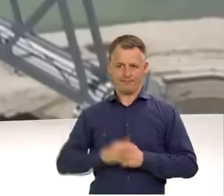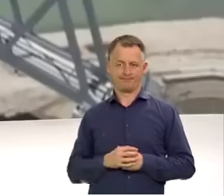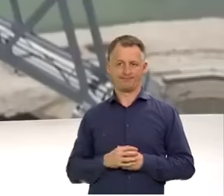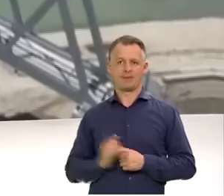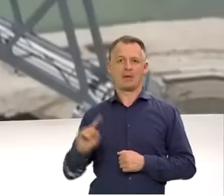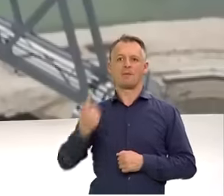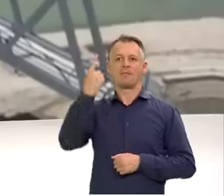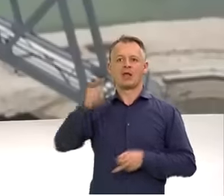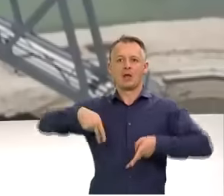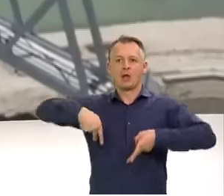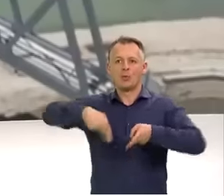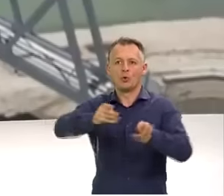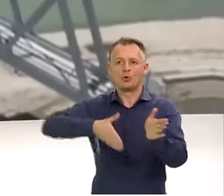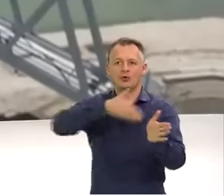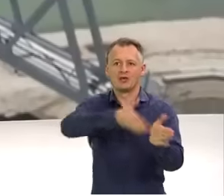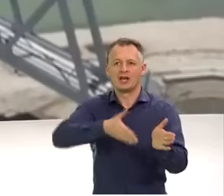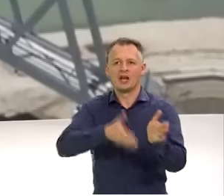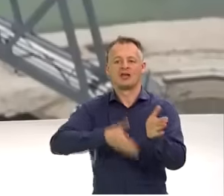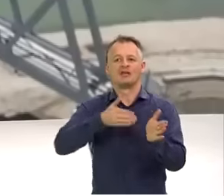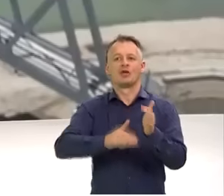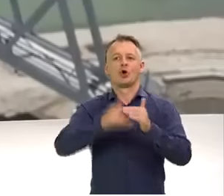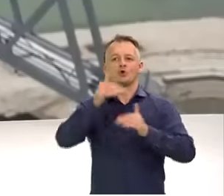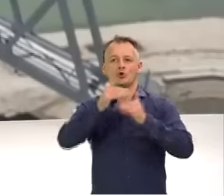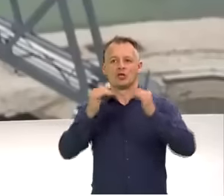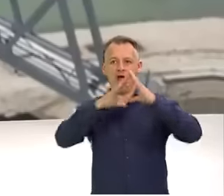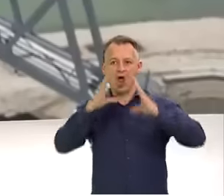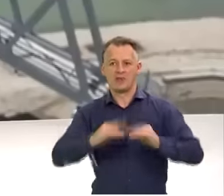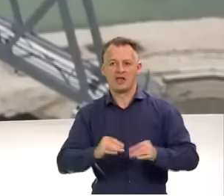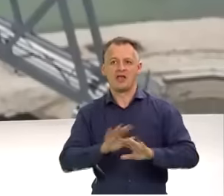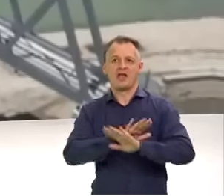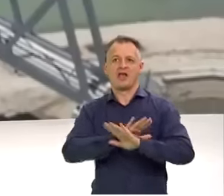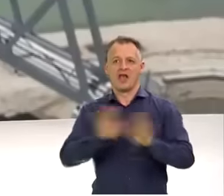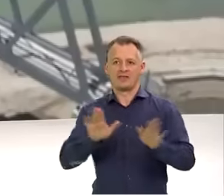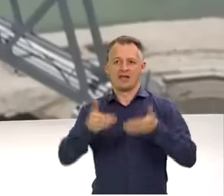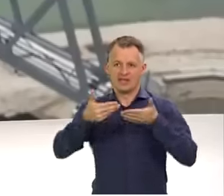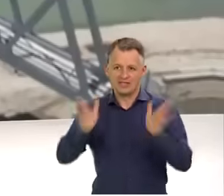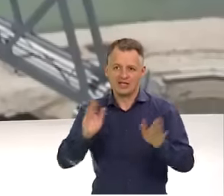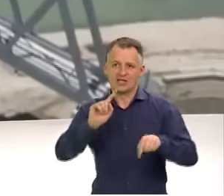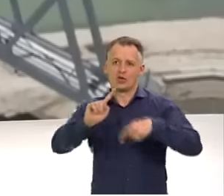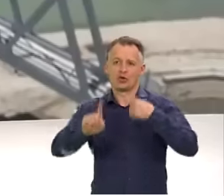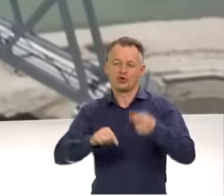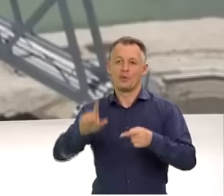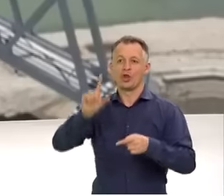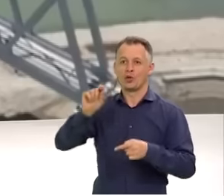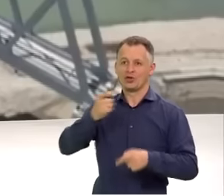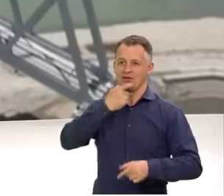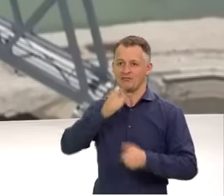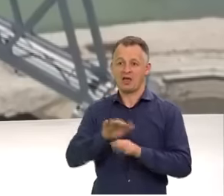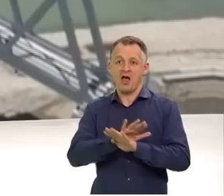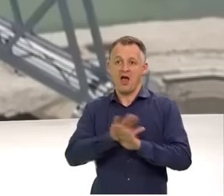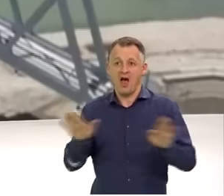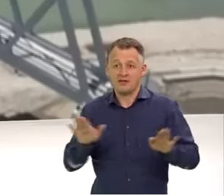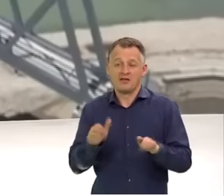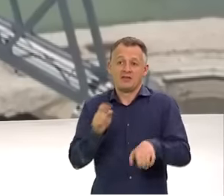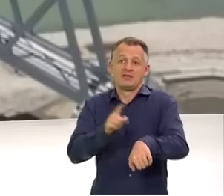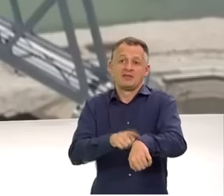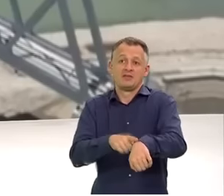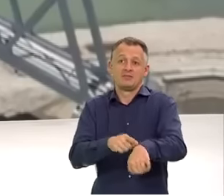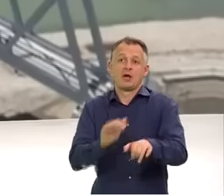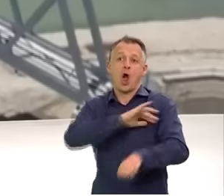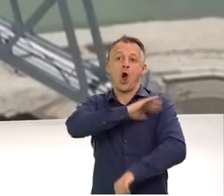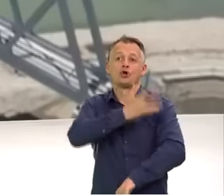Prima linie de cale ferată construită pe teritoriul României este gata să se redeschidă după aproape două decenii. Atât le-a luat autorităților